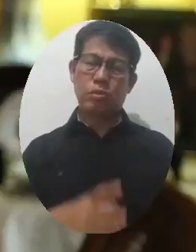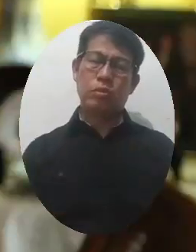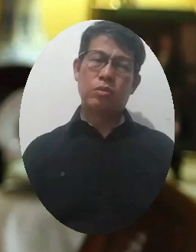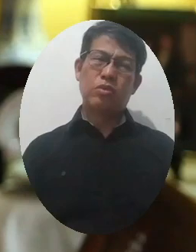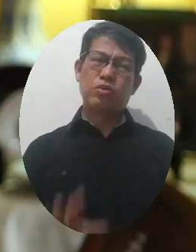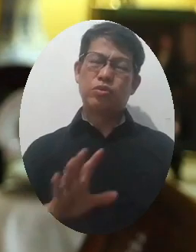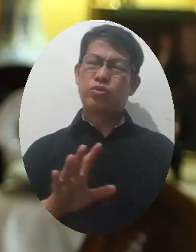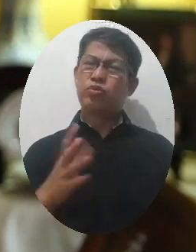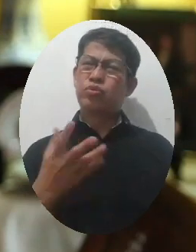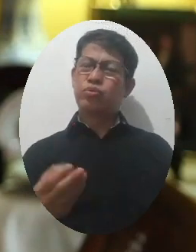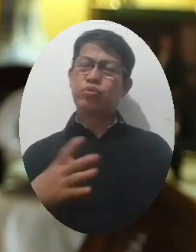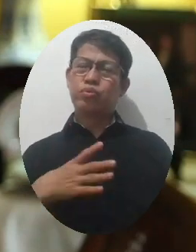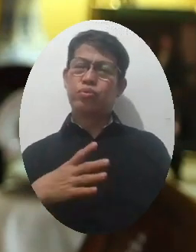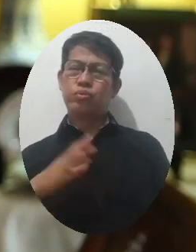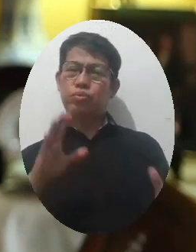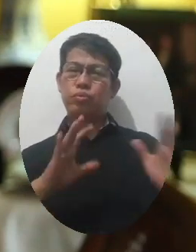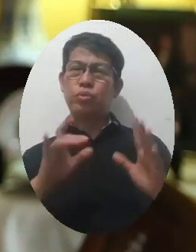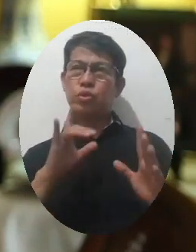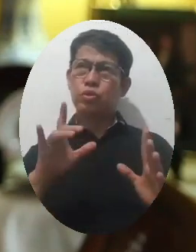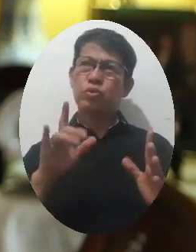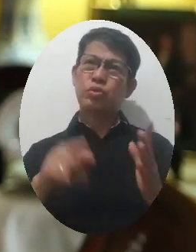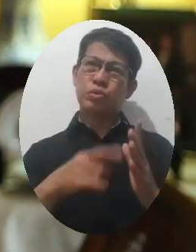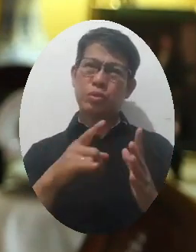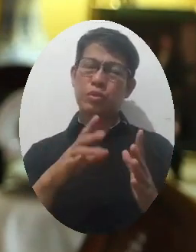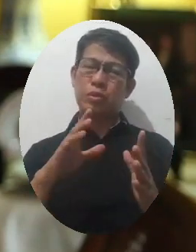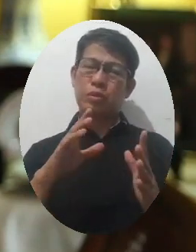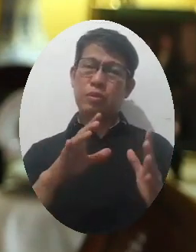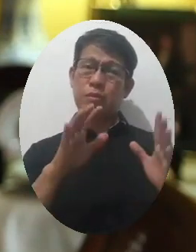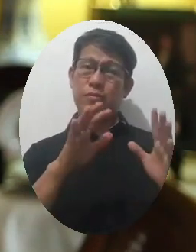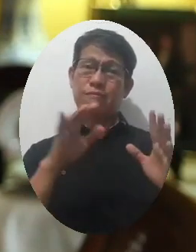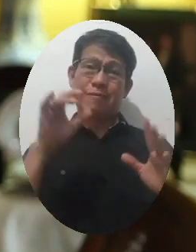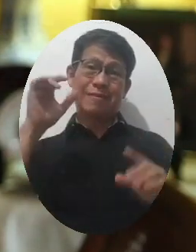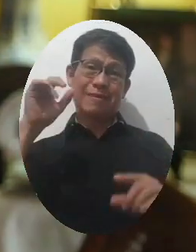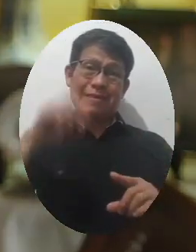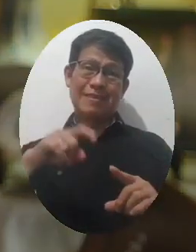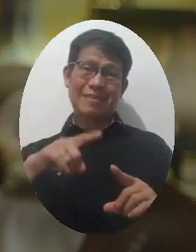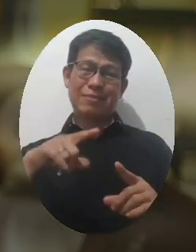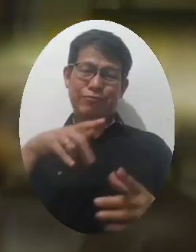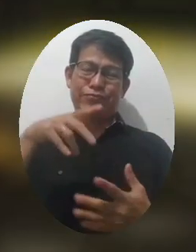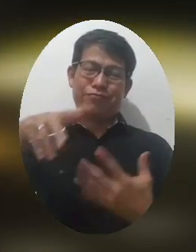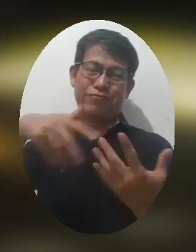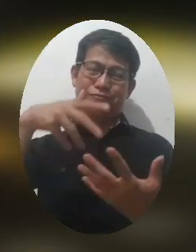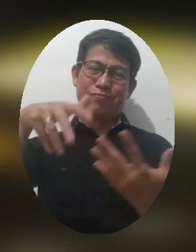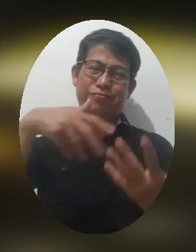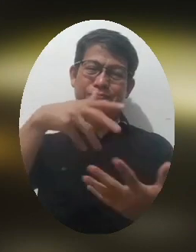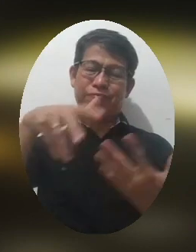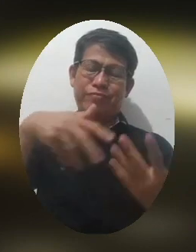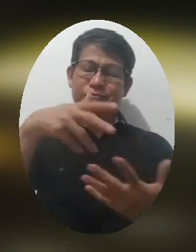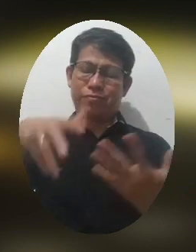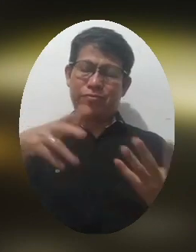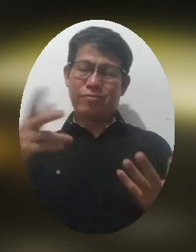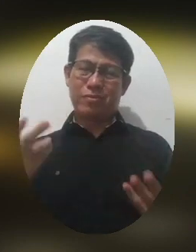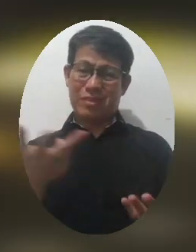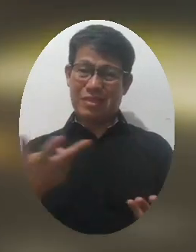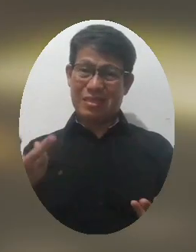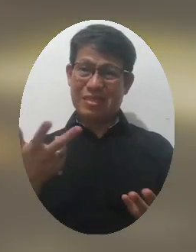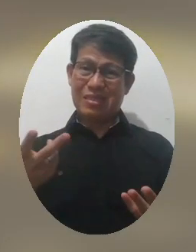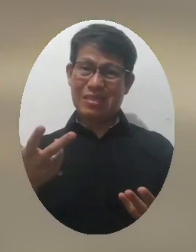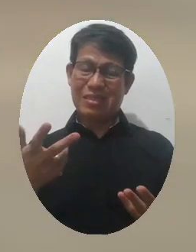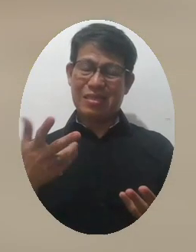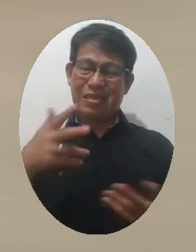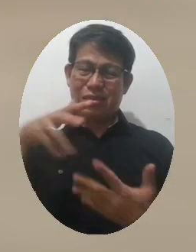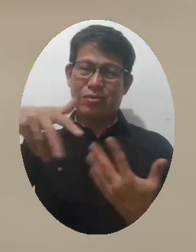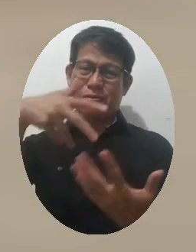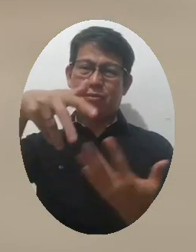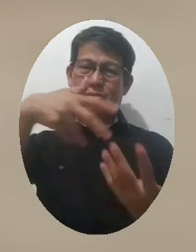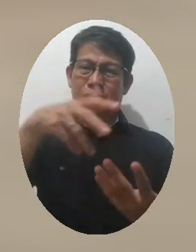bigat ng problema, pinapasyal naman si Dwayne at ang kanyang mga kapatid sa iba't ibang mga lugar. Gagala po.